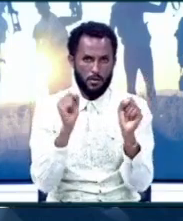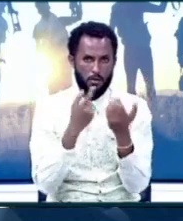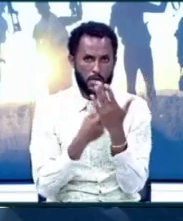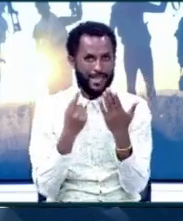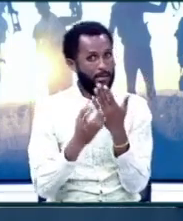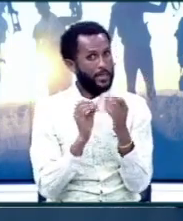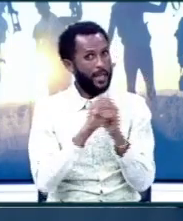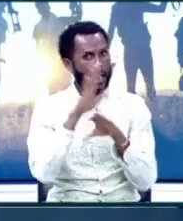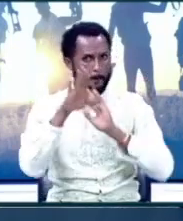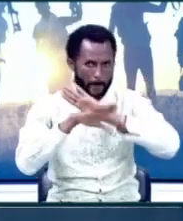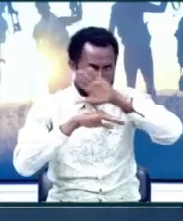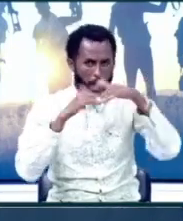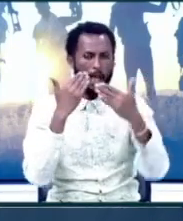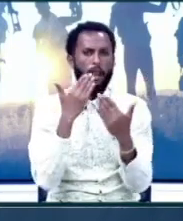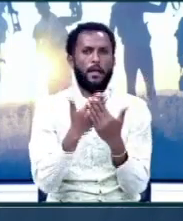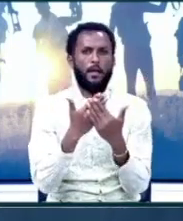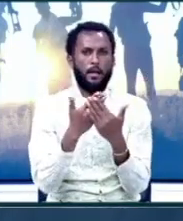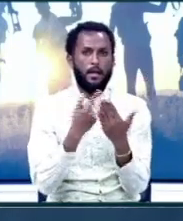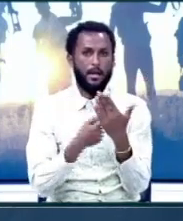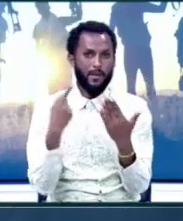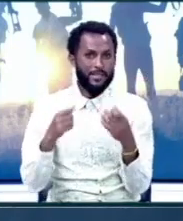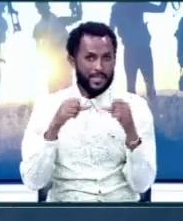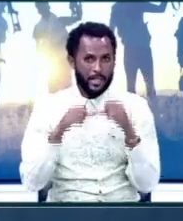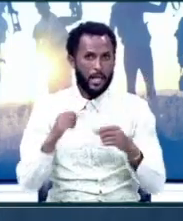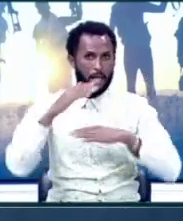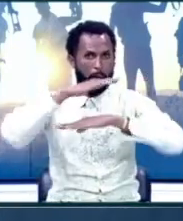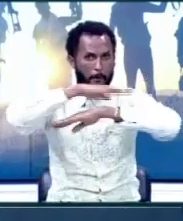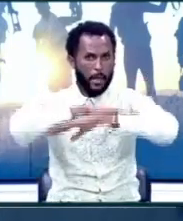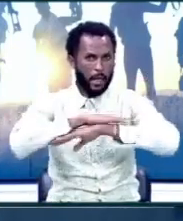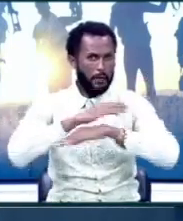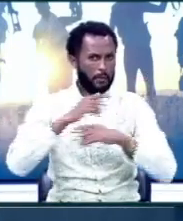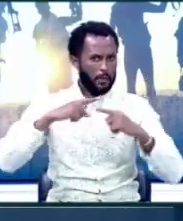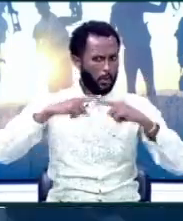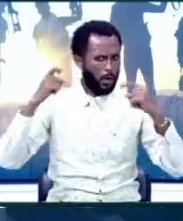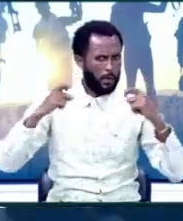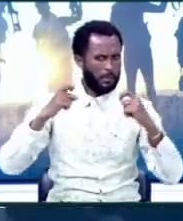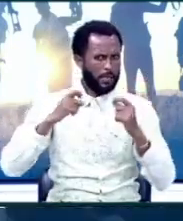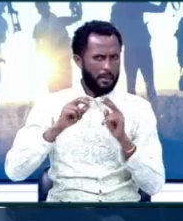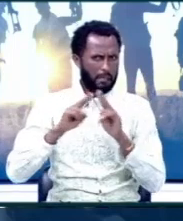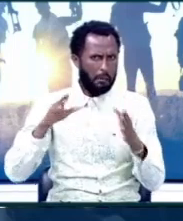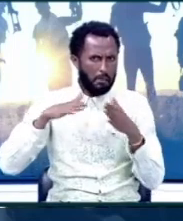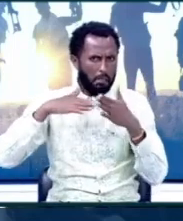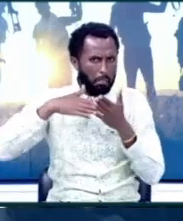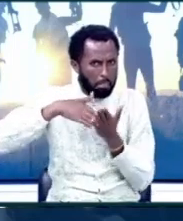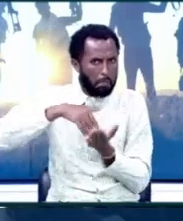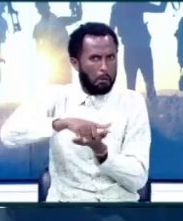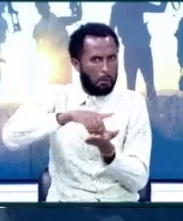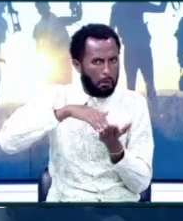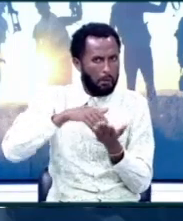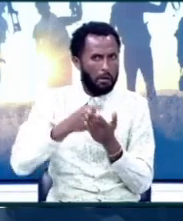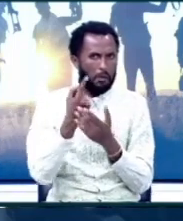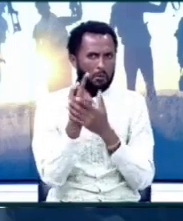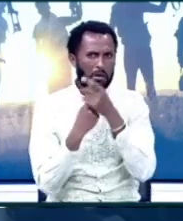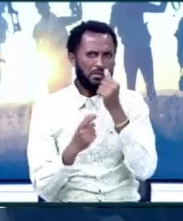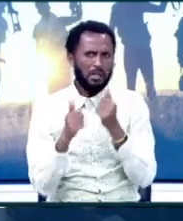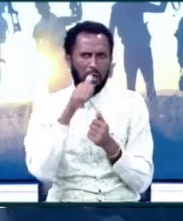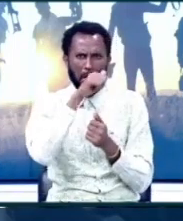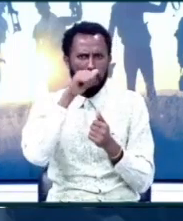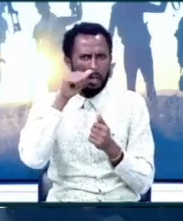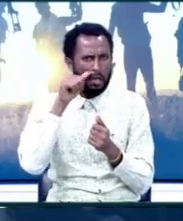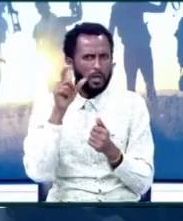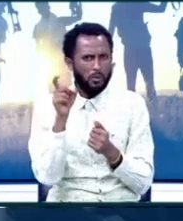ተልእኮ ጠቕላላ በዚ ዝፀንሐ ምዕራፍ ንፀላእትና ዕድና እናደኸምና መፂና ናይ ውልቀ መላኺ መንግስቲ እስያስ ይኹን